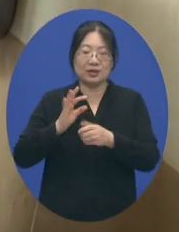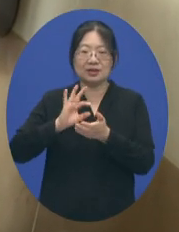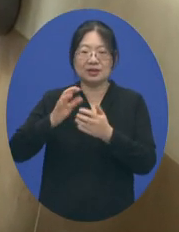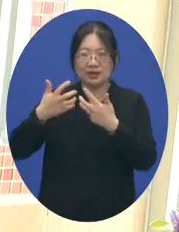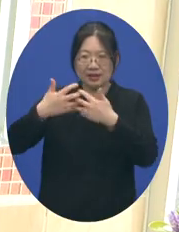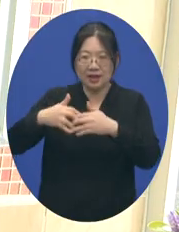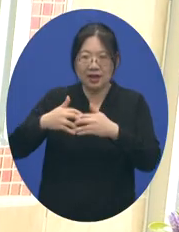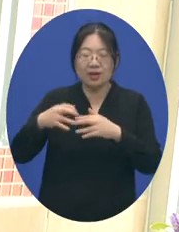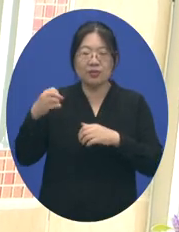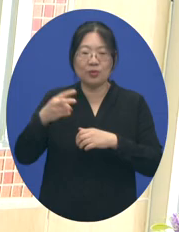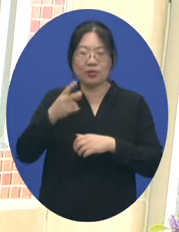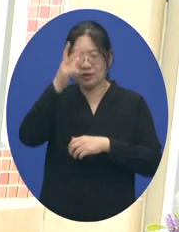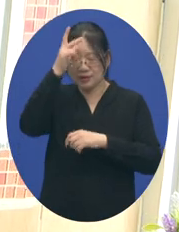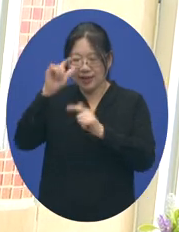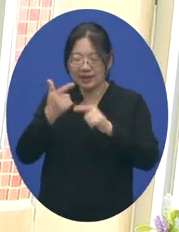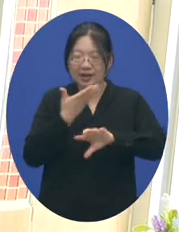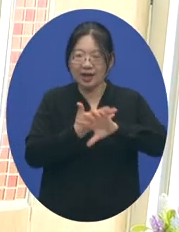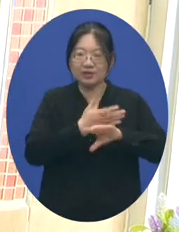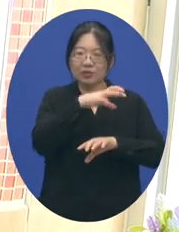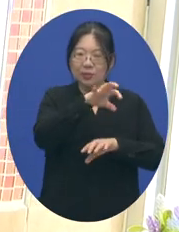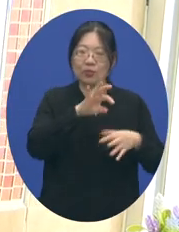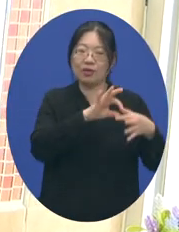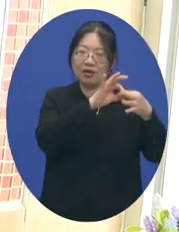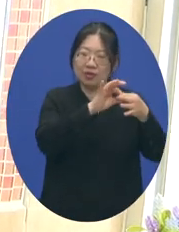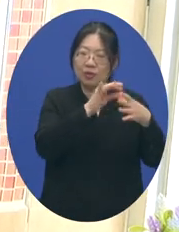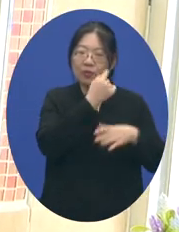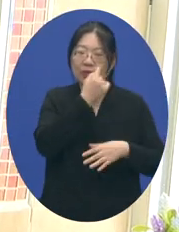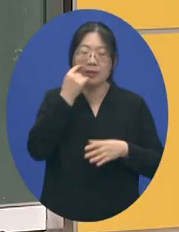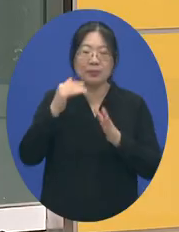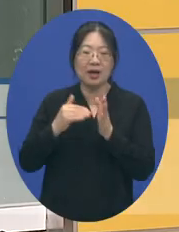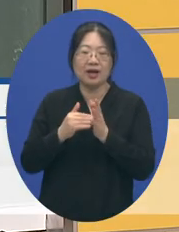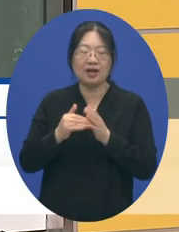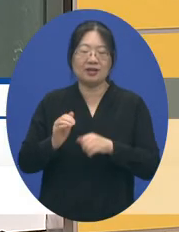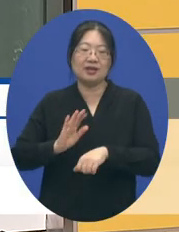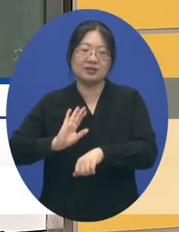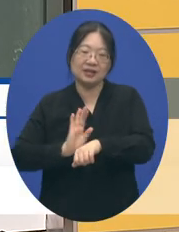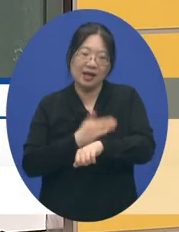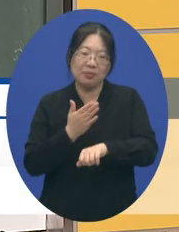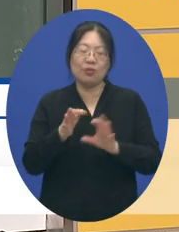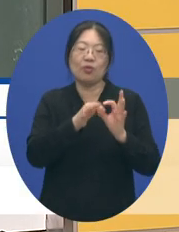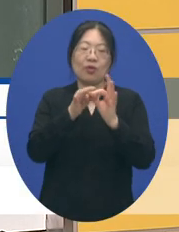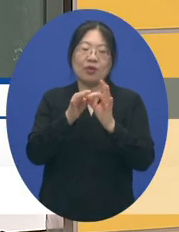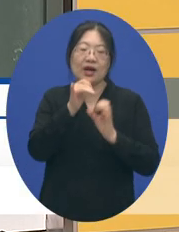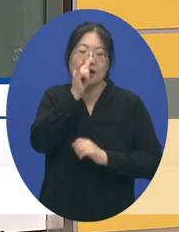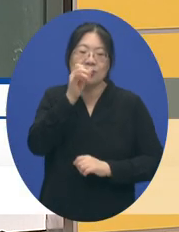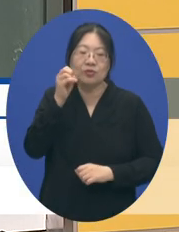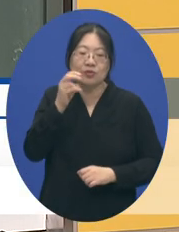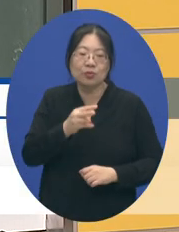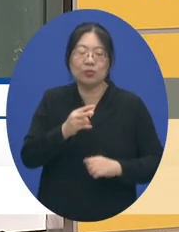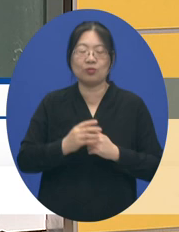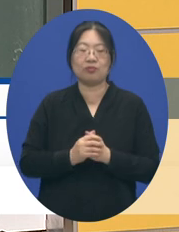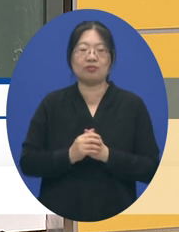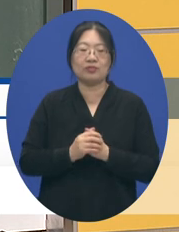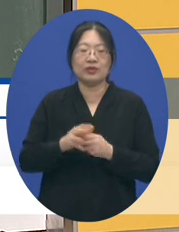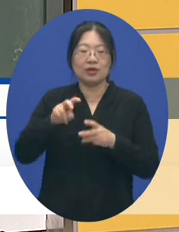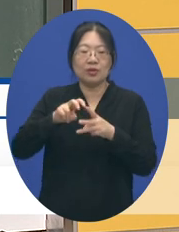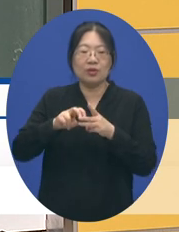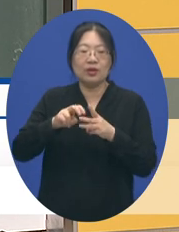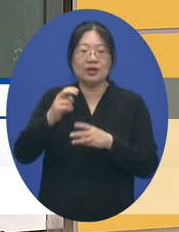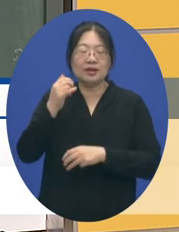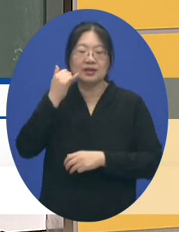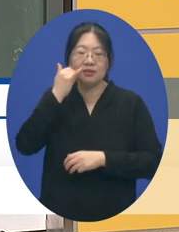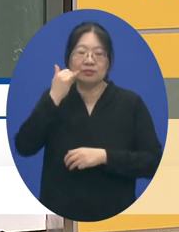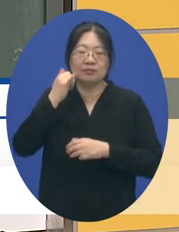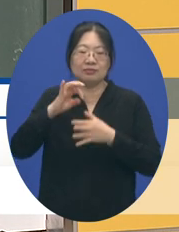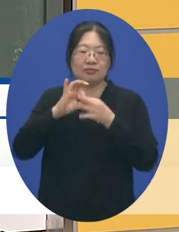경찰 관서가 아닌 다른 곳으로 연결되는 경우도 확인됐습니다 오작동이 되는 것도 있었고 또 아예